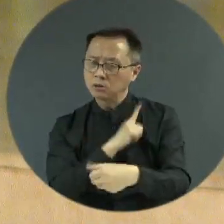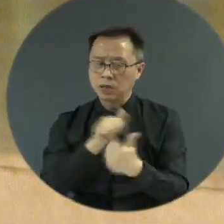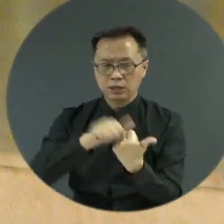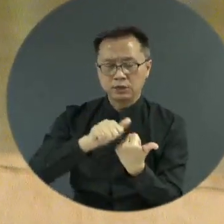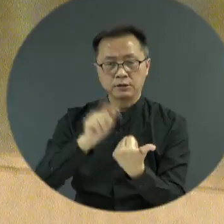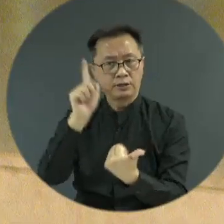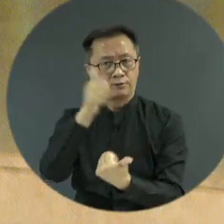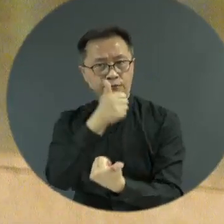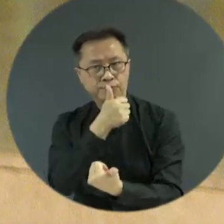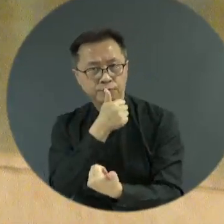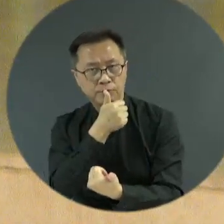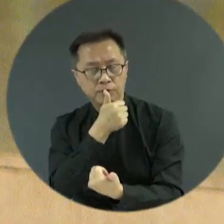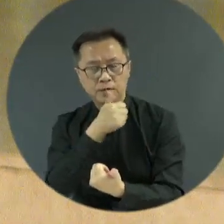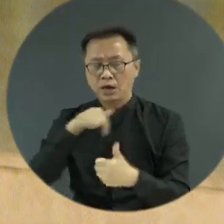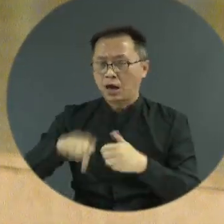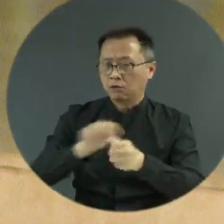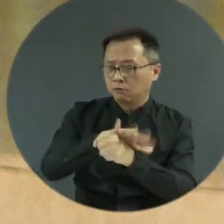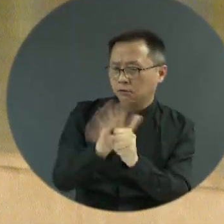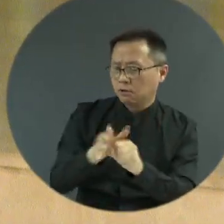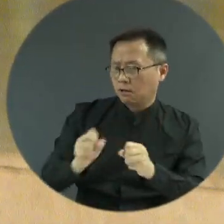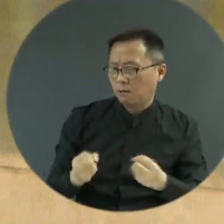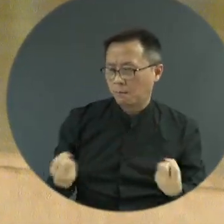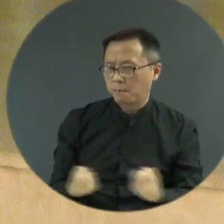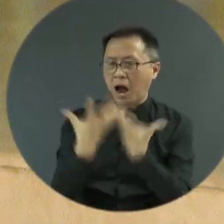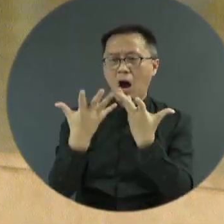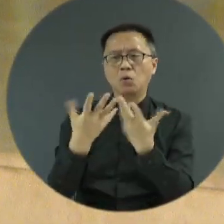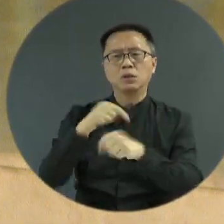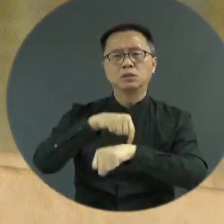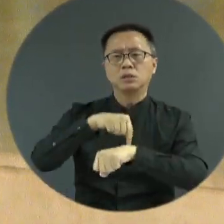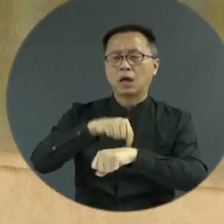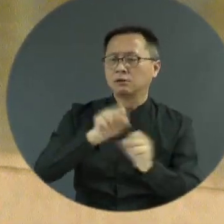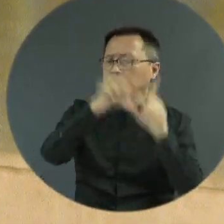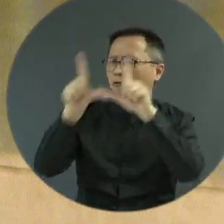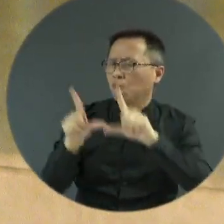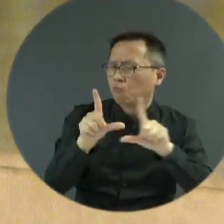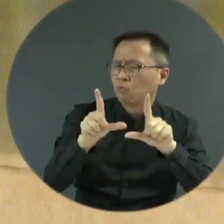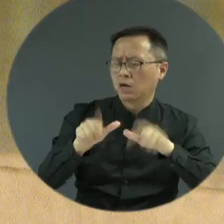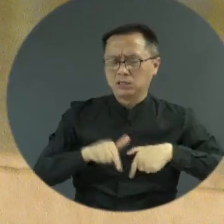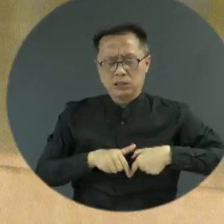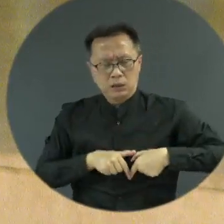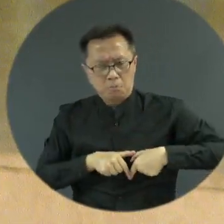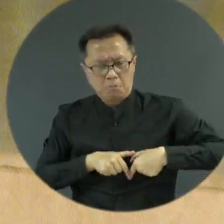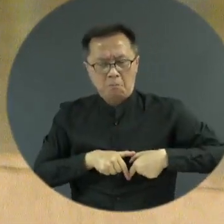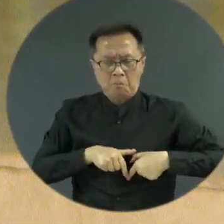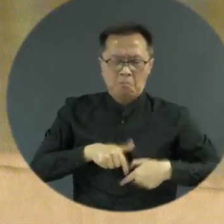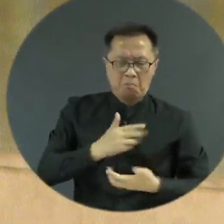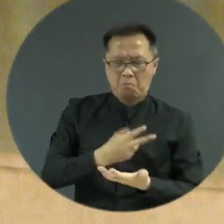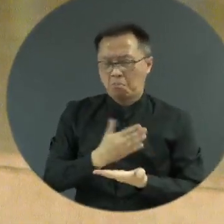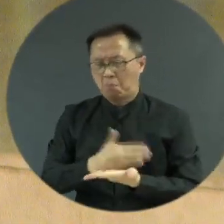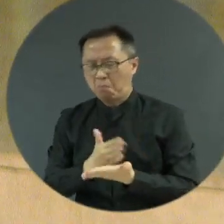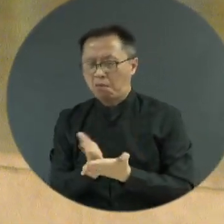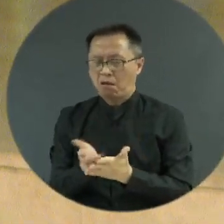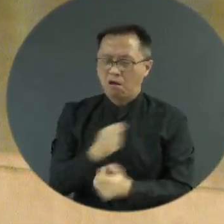天父。在这个疫情爆发之初，无论在生活或者心理上面都遇到很多困